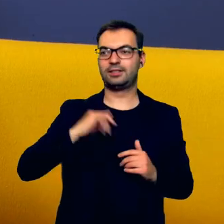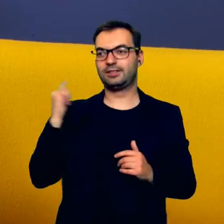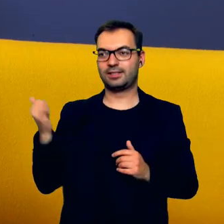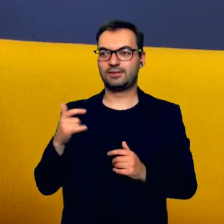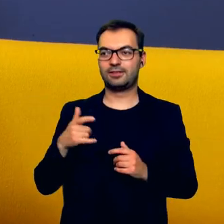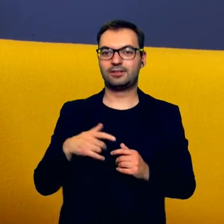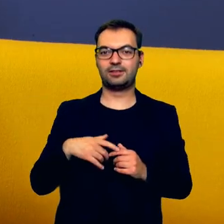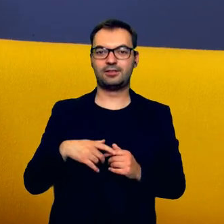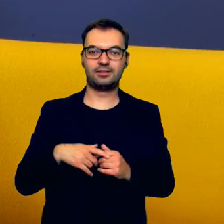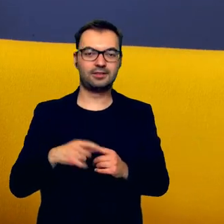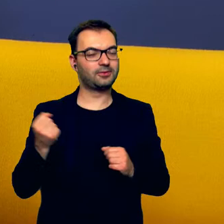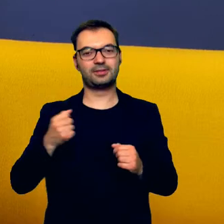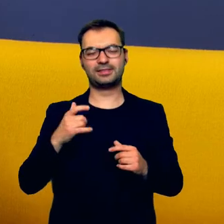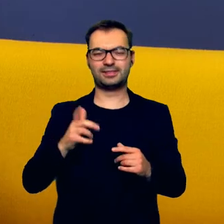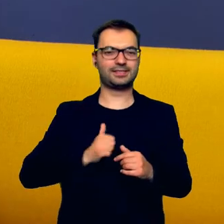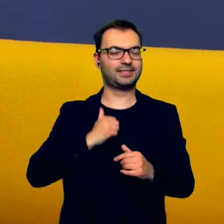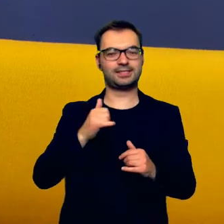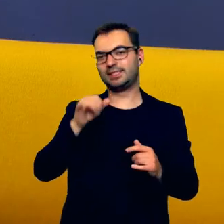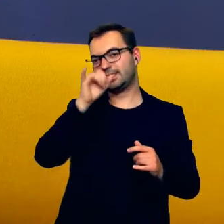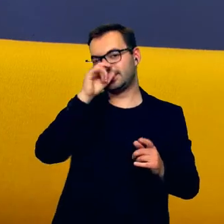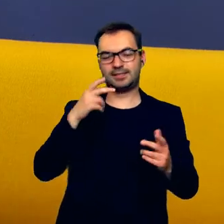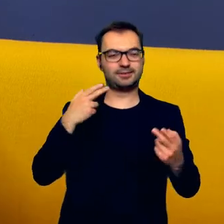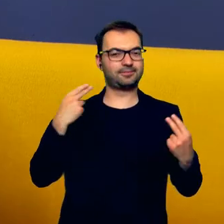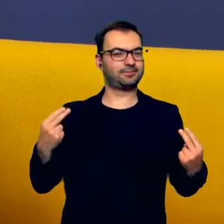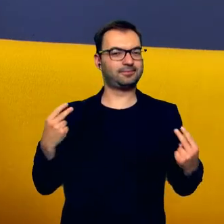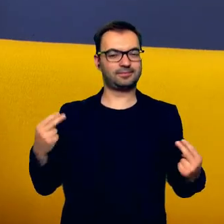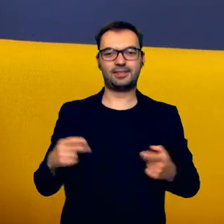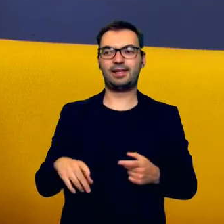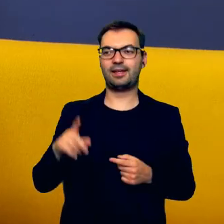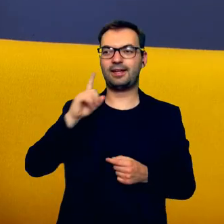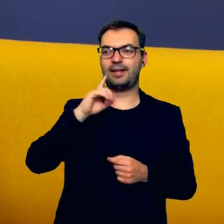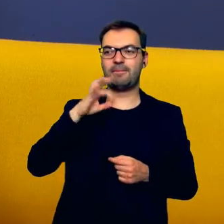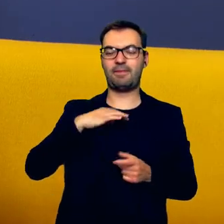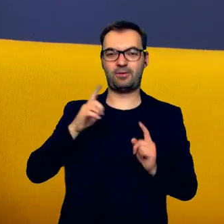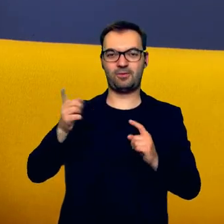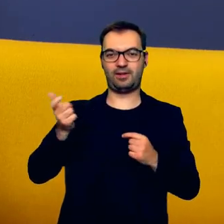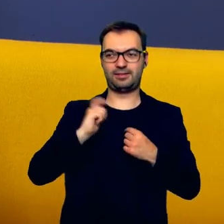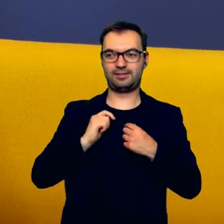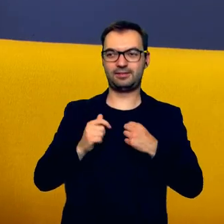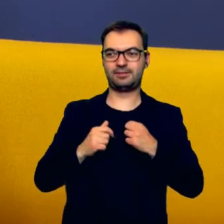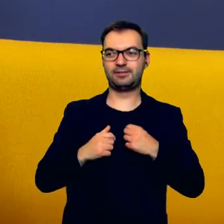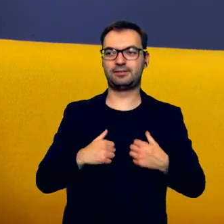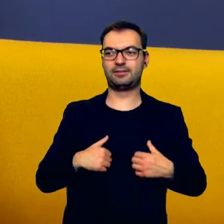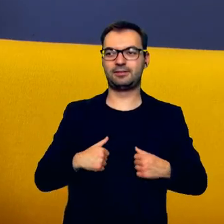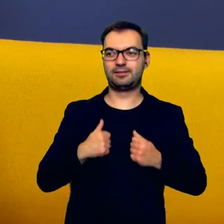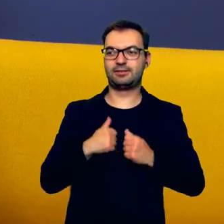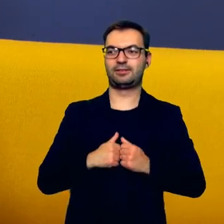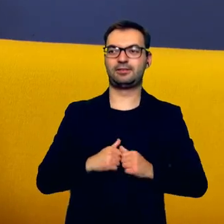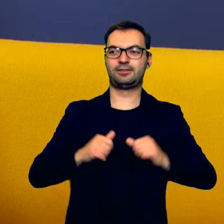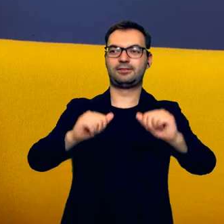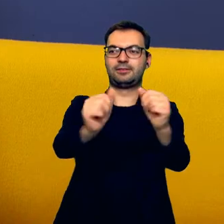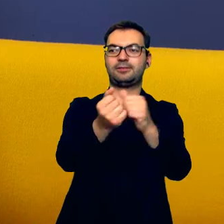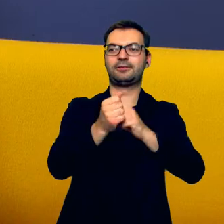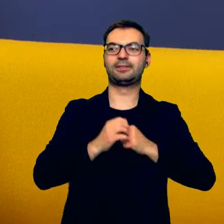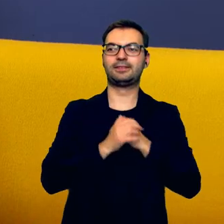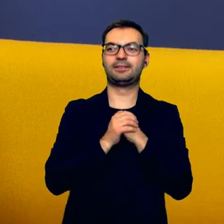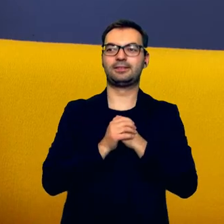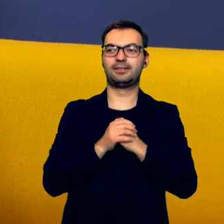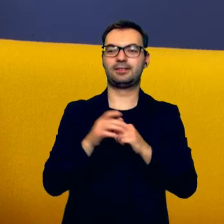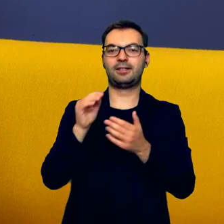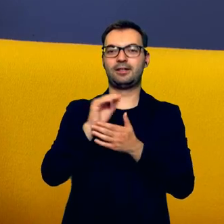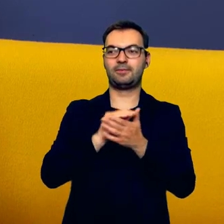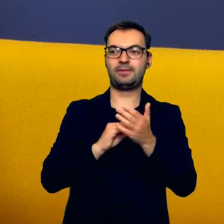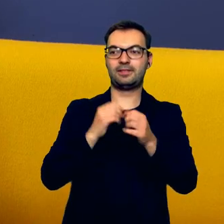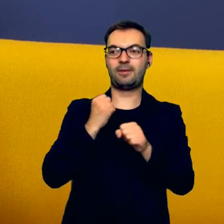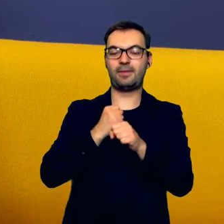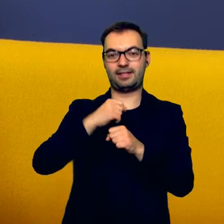są oni po prostu dandysami. I teraz ten pan, który zwrócił mi uwagę na ten, tak scharakteryzował moich bohaterów,